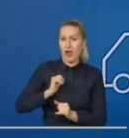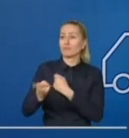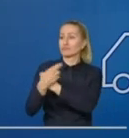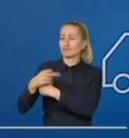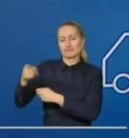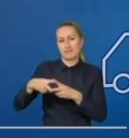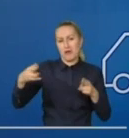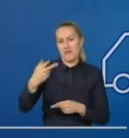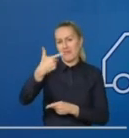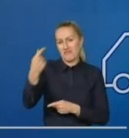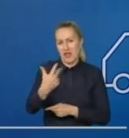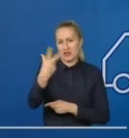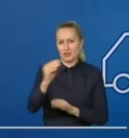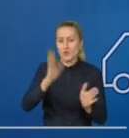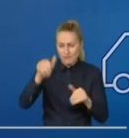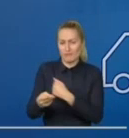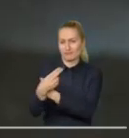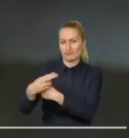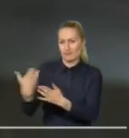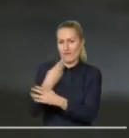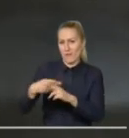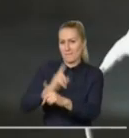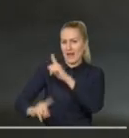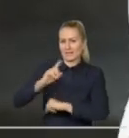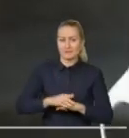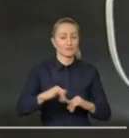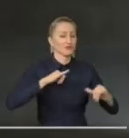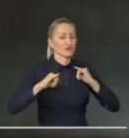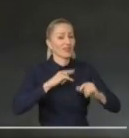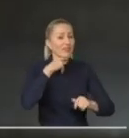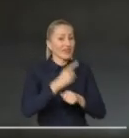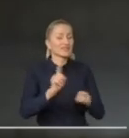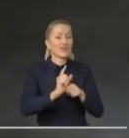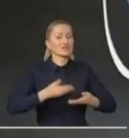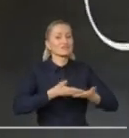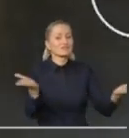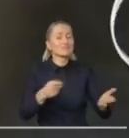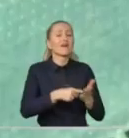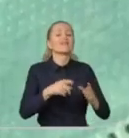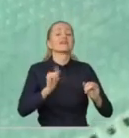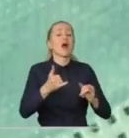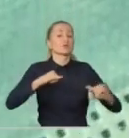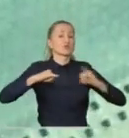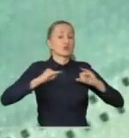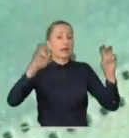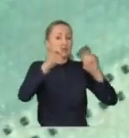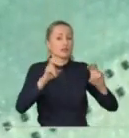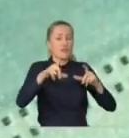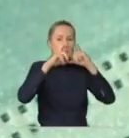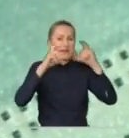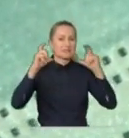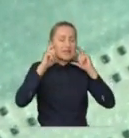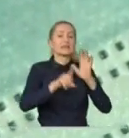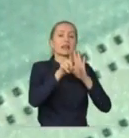2-3 dni. I można przyjmować pacjentów. Rząd zdecydował też o udostępnieniu w trybie zarządzania kryzysowego maseczek ochronnych